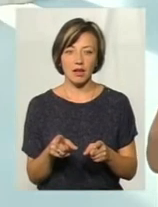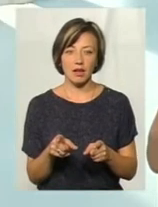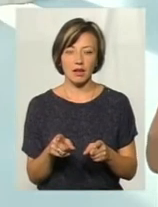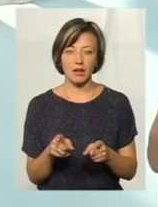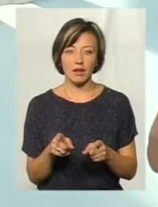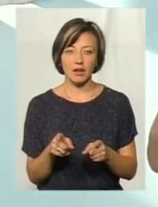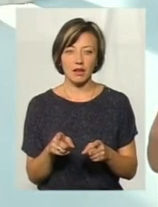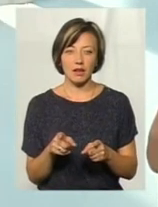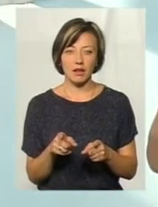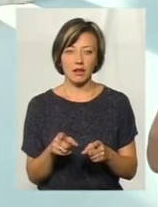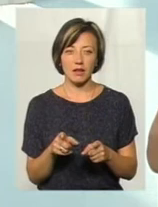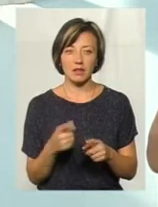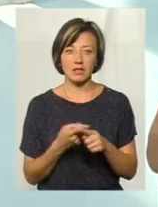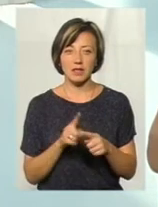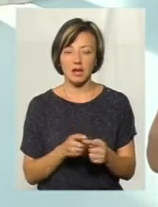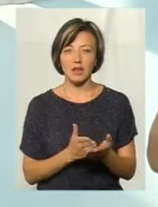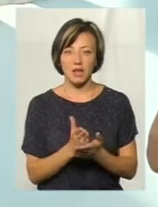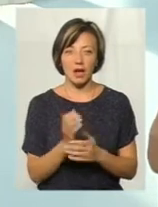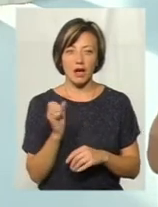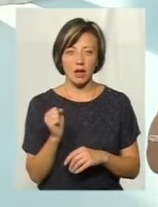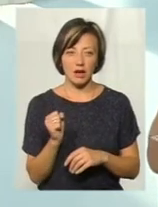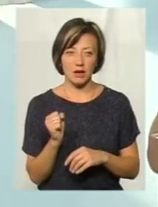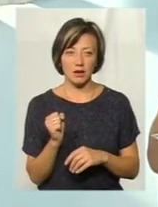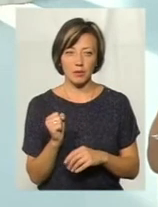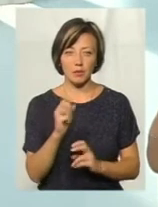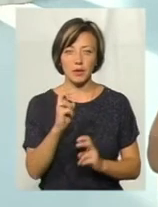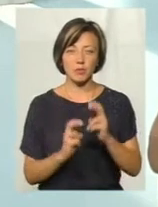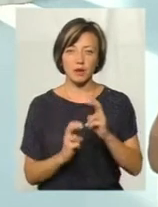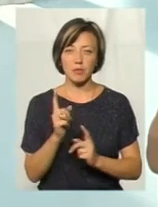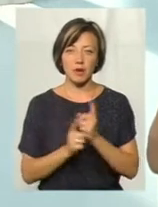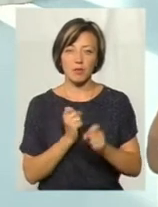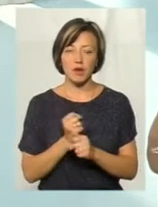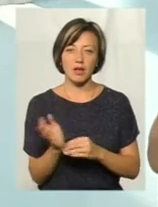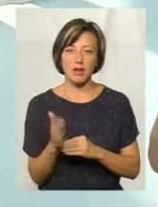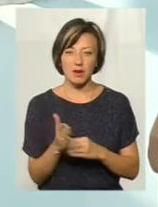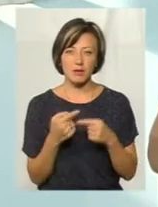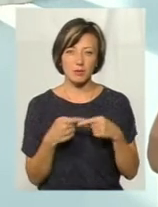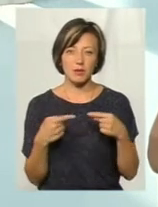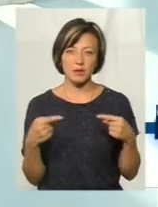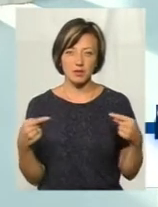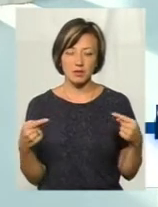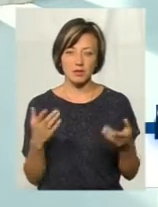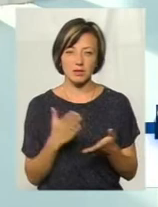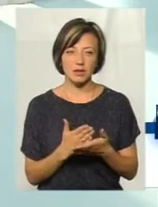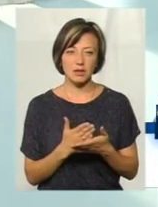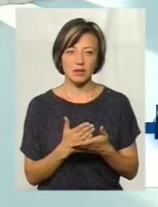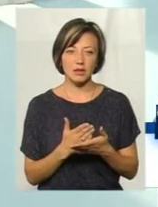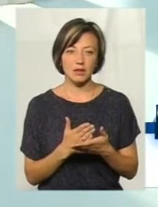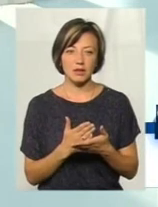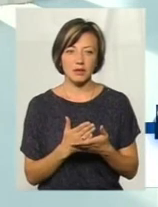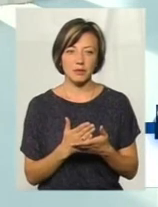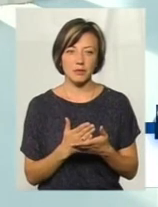і призначена першочергова ця лінія, а ну, там є підприємство, яке переробляє рибу, ще там певні є суб'єкти, там